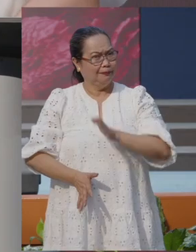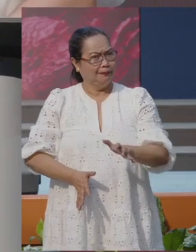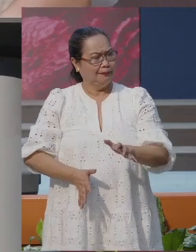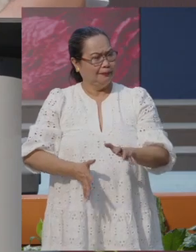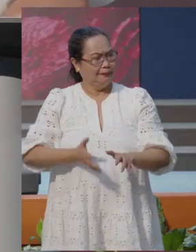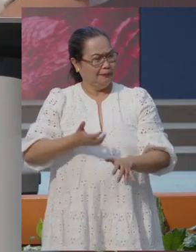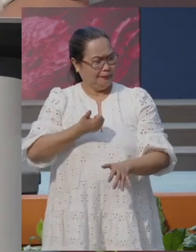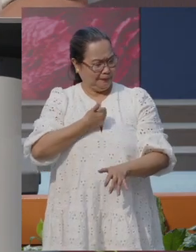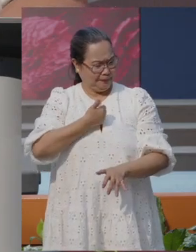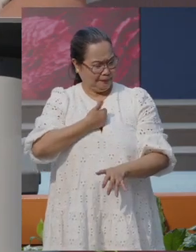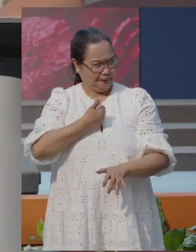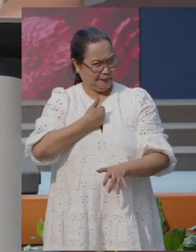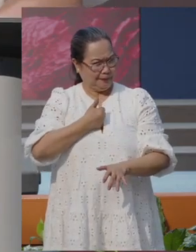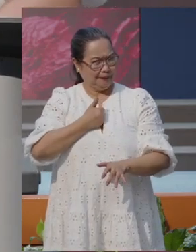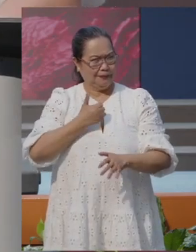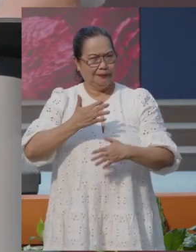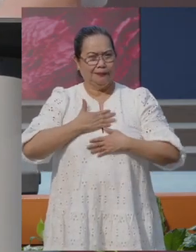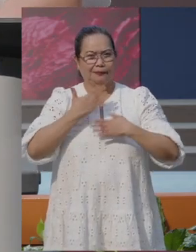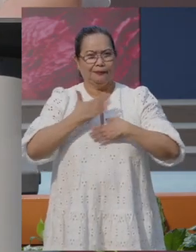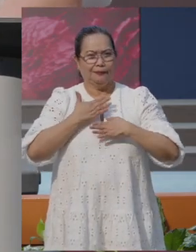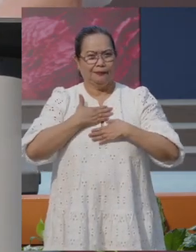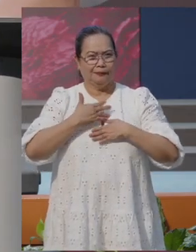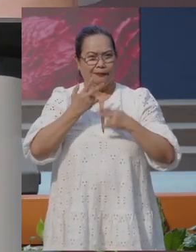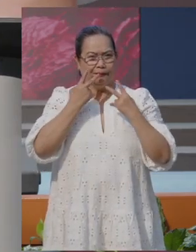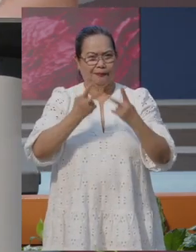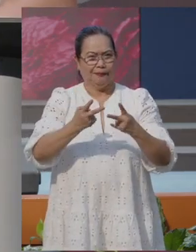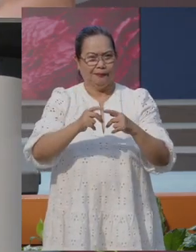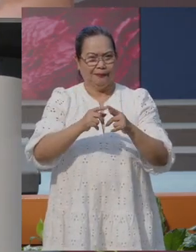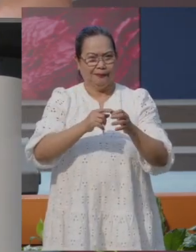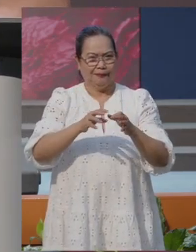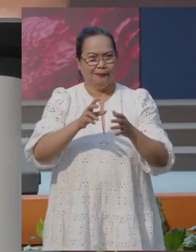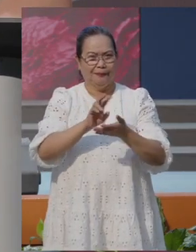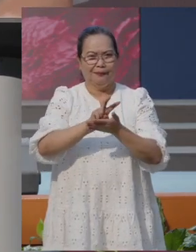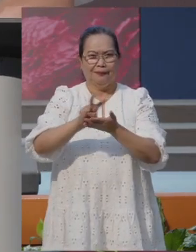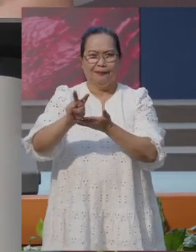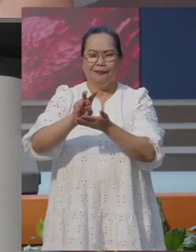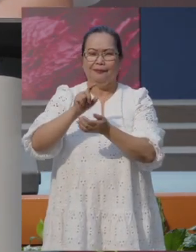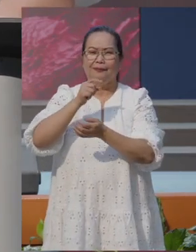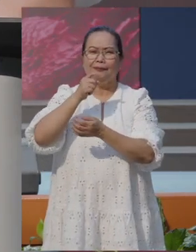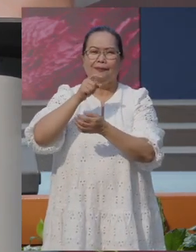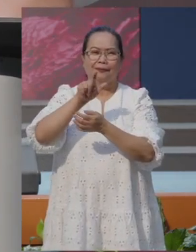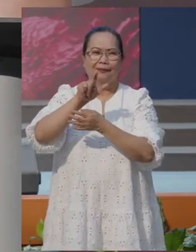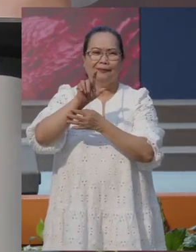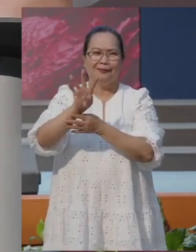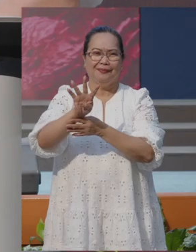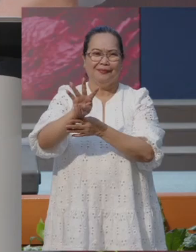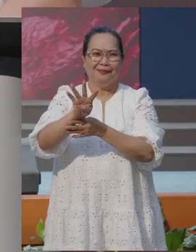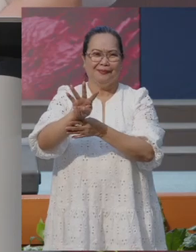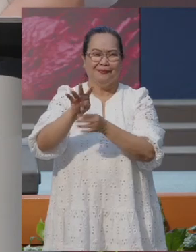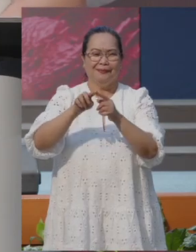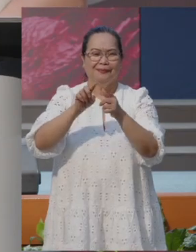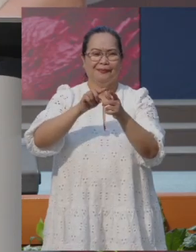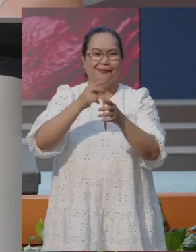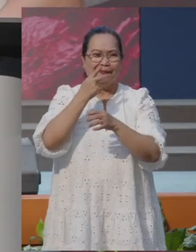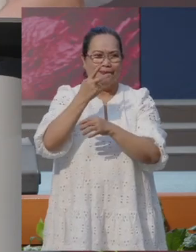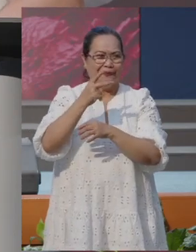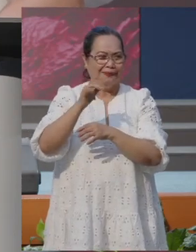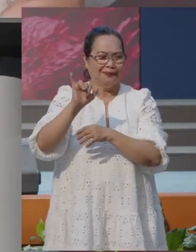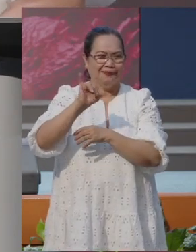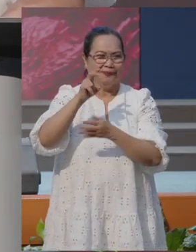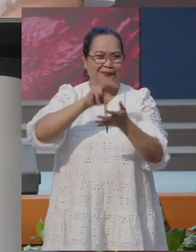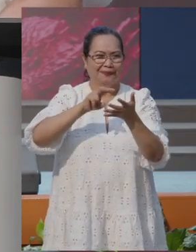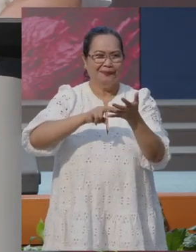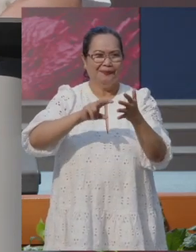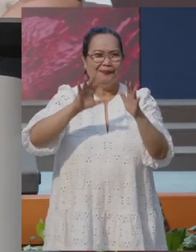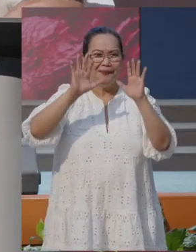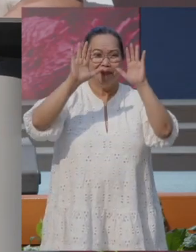makasariling kasayahan. Nakita po natin yun sa verses 24 to 26, yung tatlong woe na ating